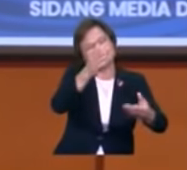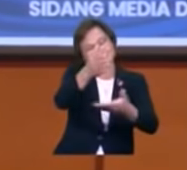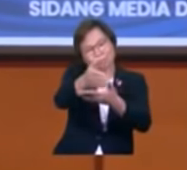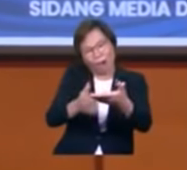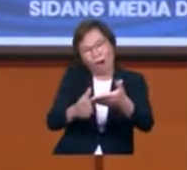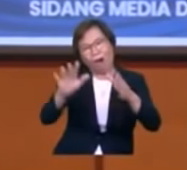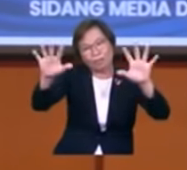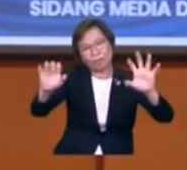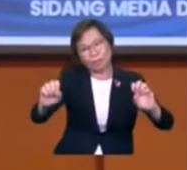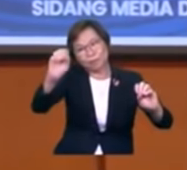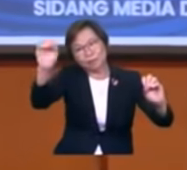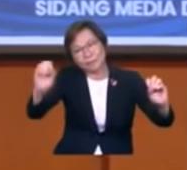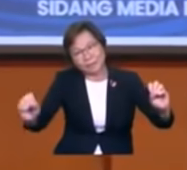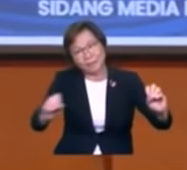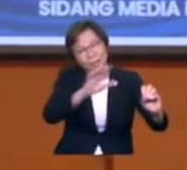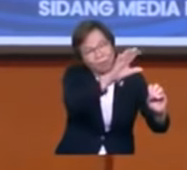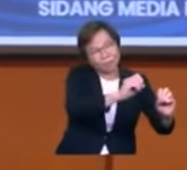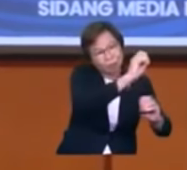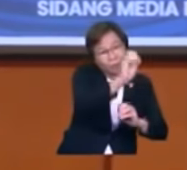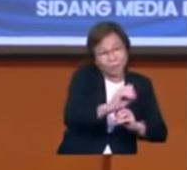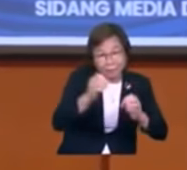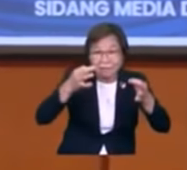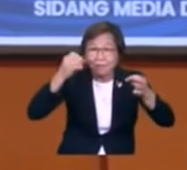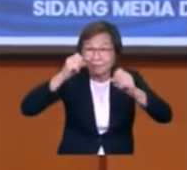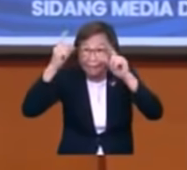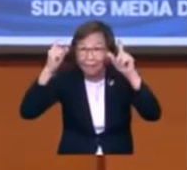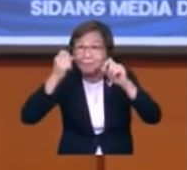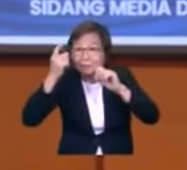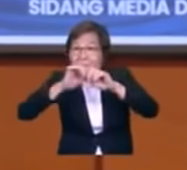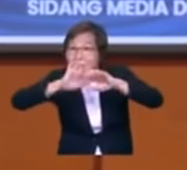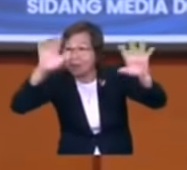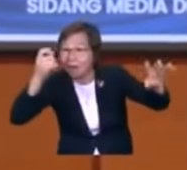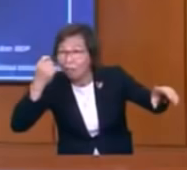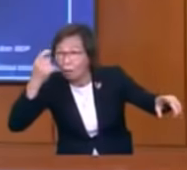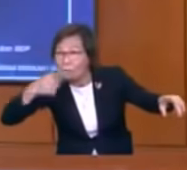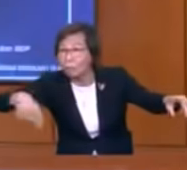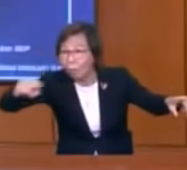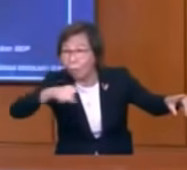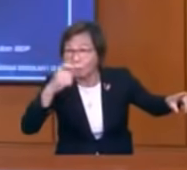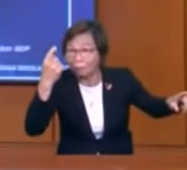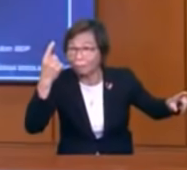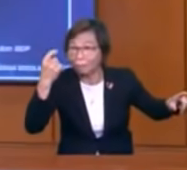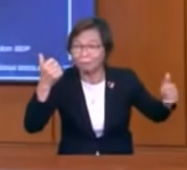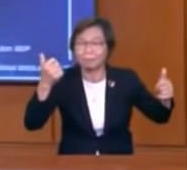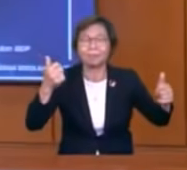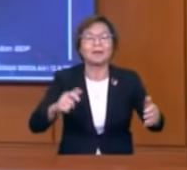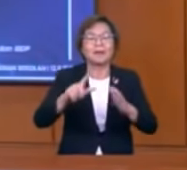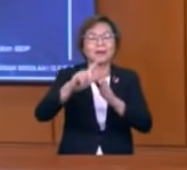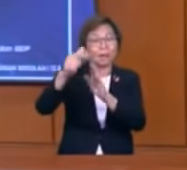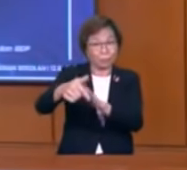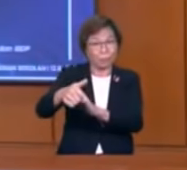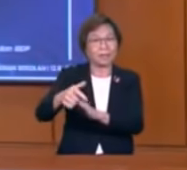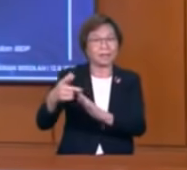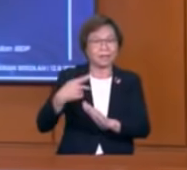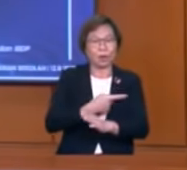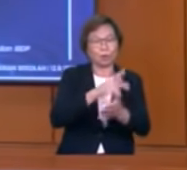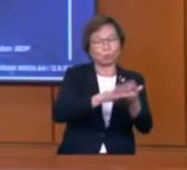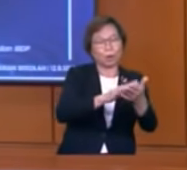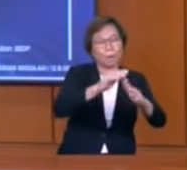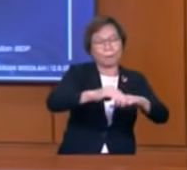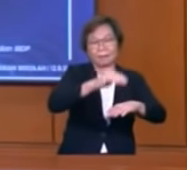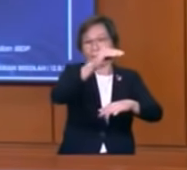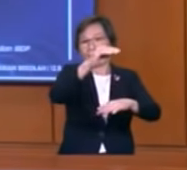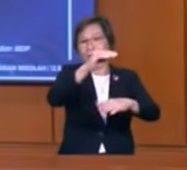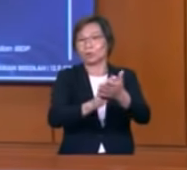dagap ini jelas untuk sedang selagi pahami kemudian kitanya untuk sekolah